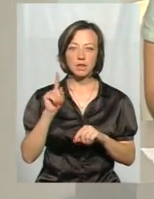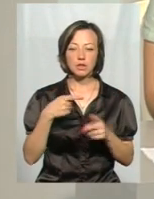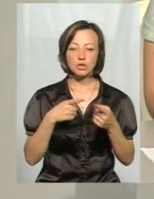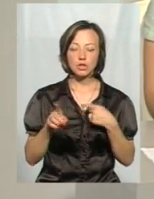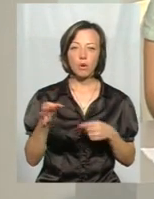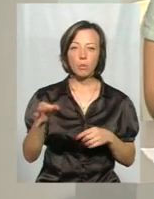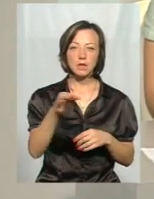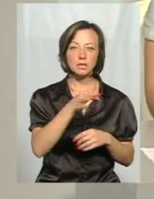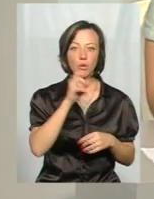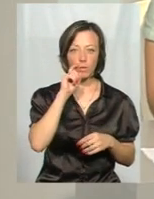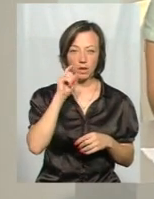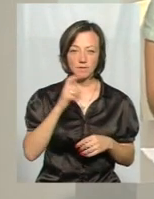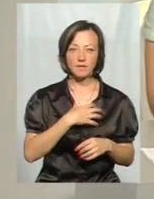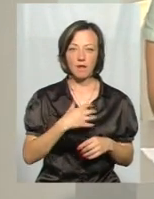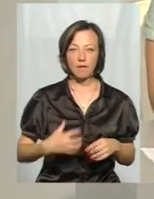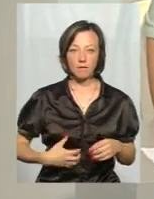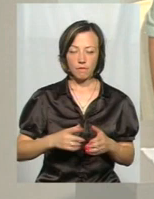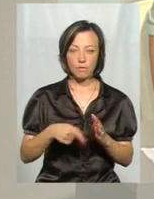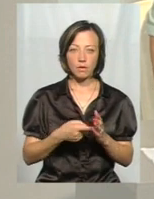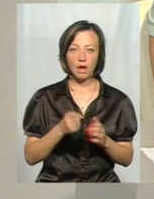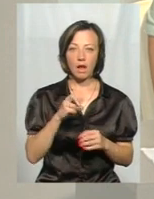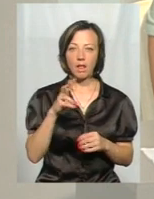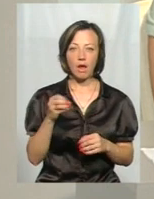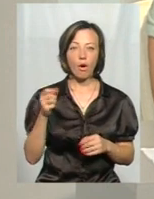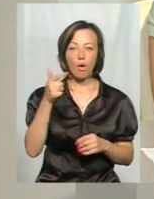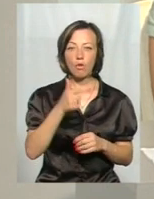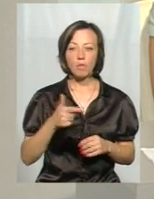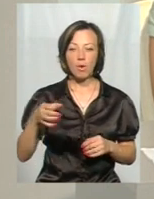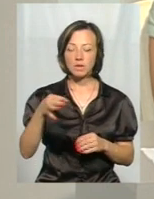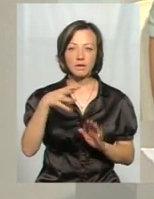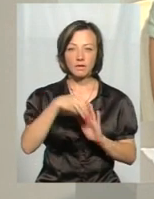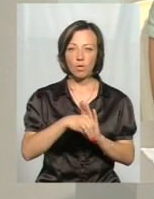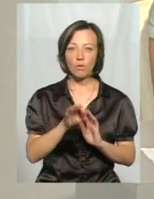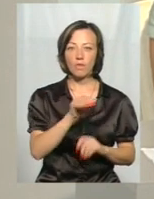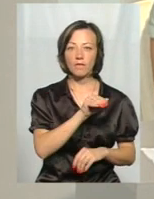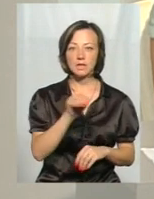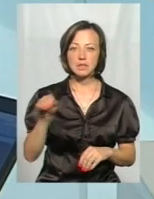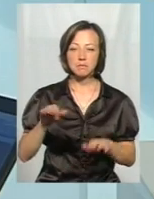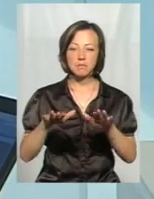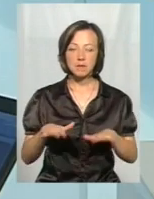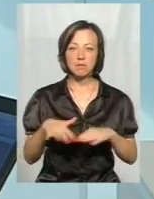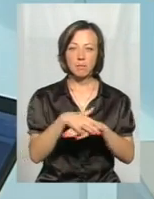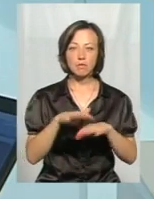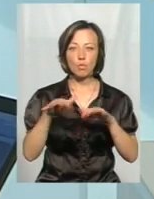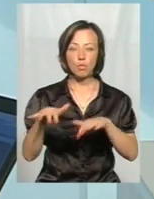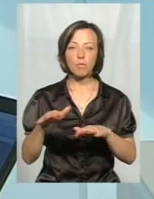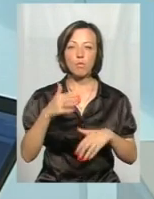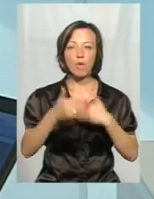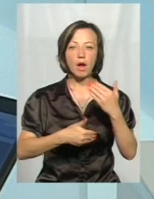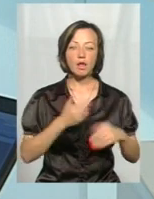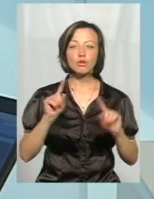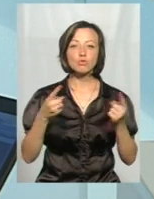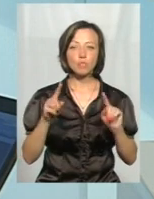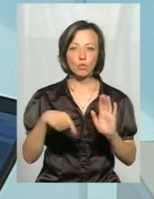інших областей України, так? Але вони, Голубі озера не входять навіть у перелік офіційних місць для масового купання. Чому?